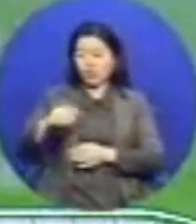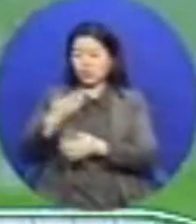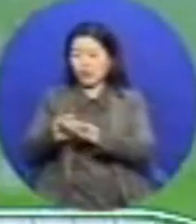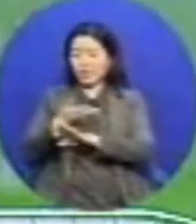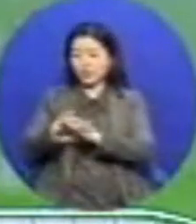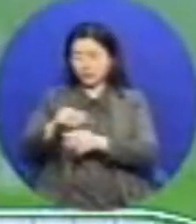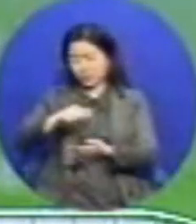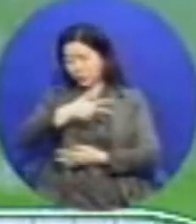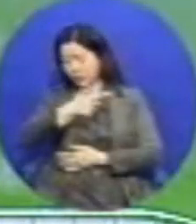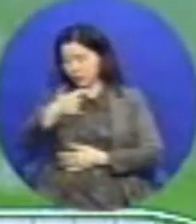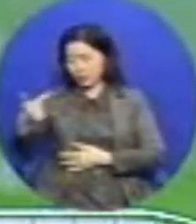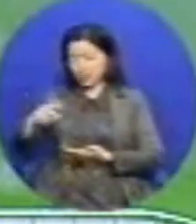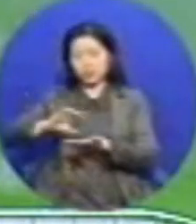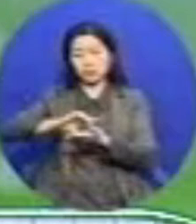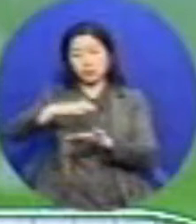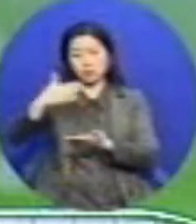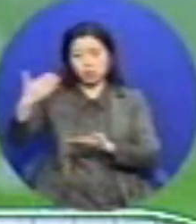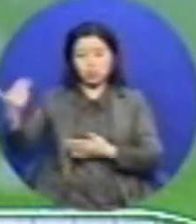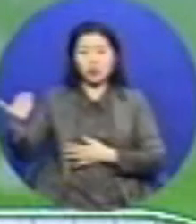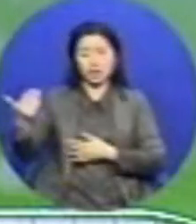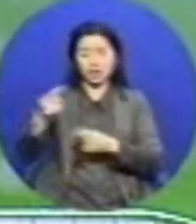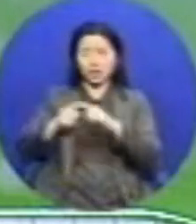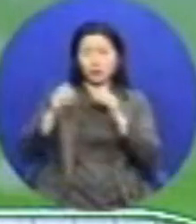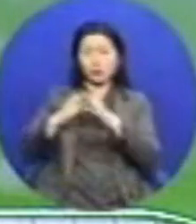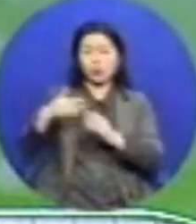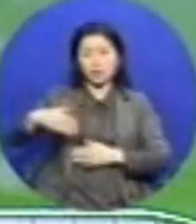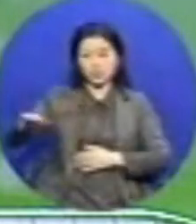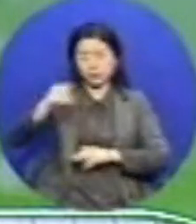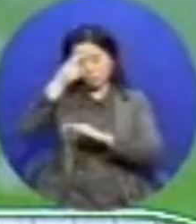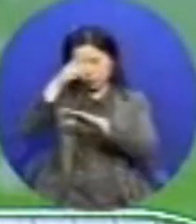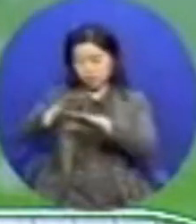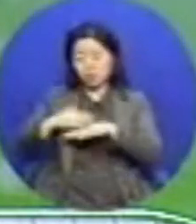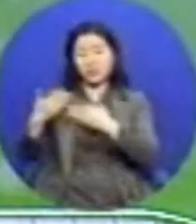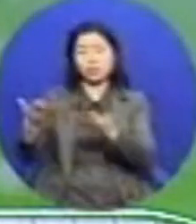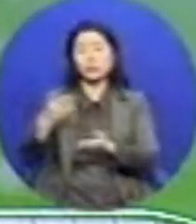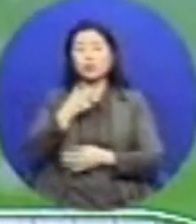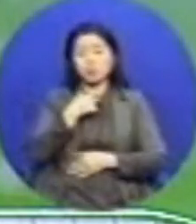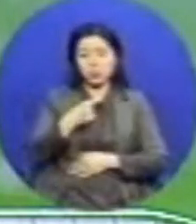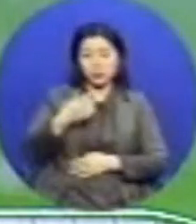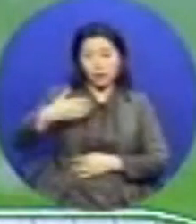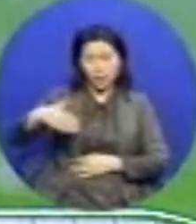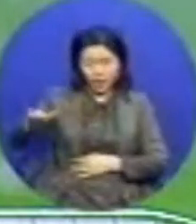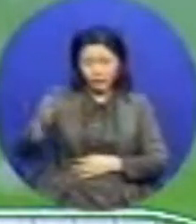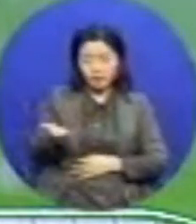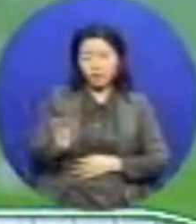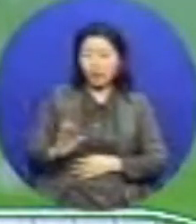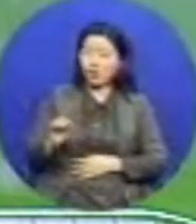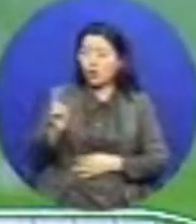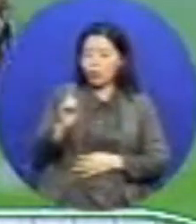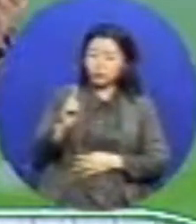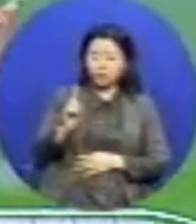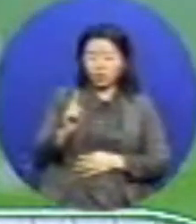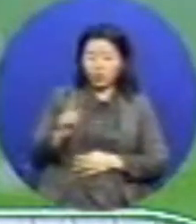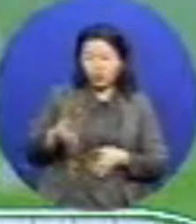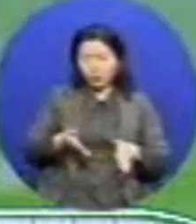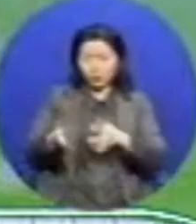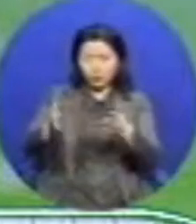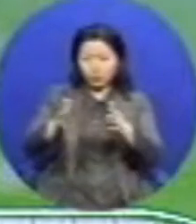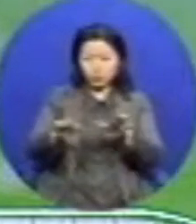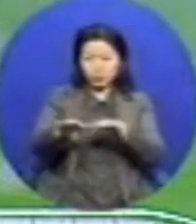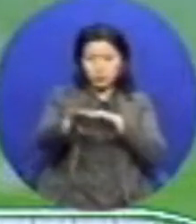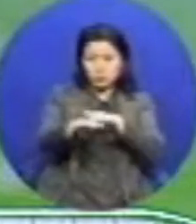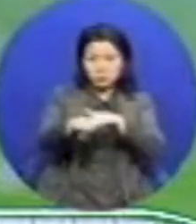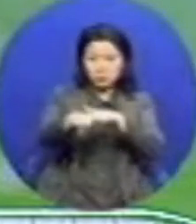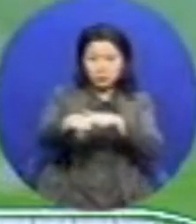한번 예배를 드려 보고 싶으실 때 요 그래서 그 교회를 가셨는데 어떻게 가다보니 길이 막혀서